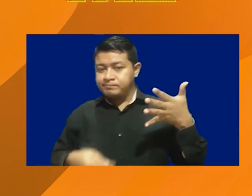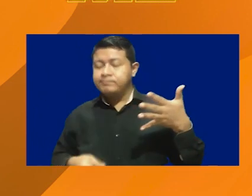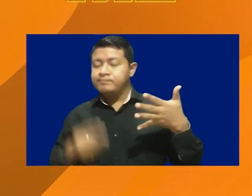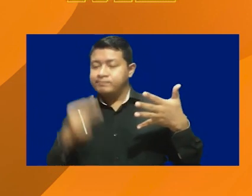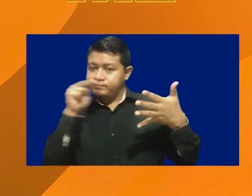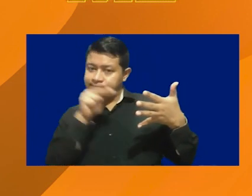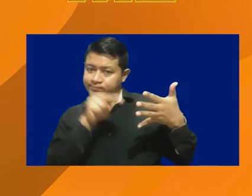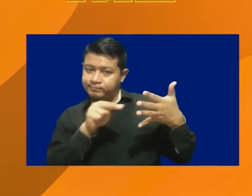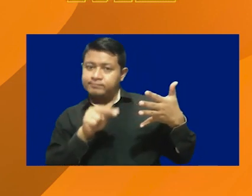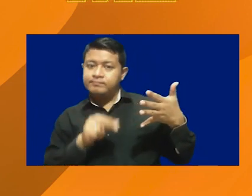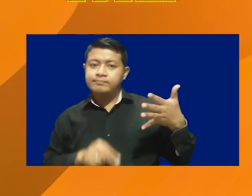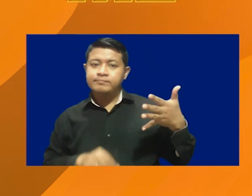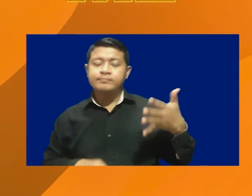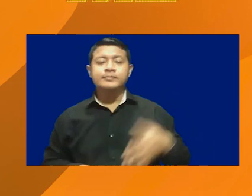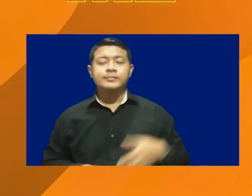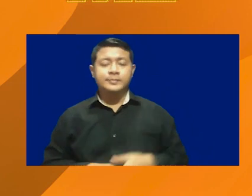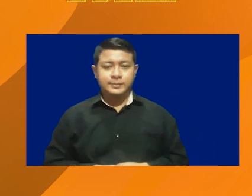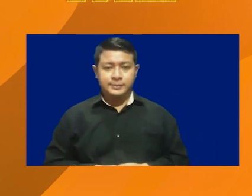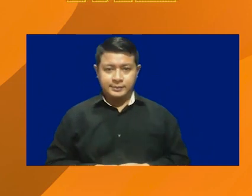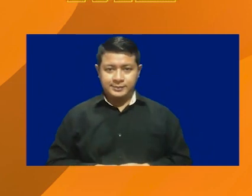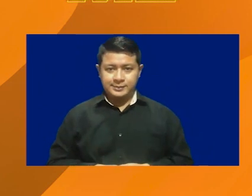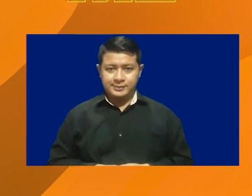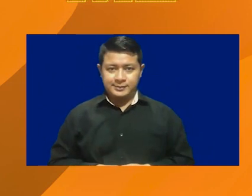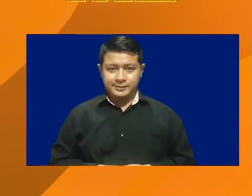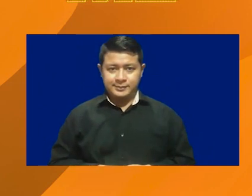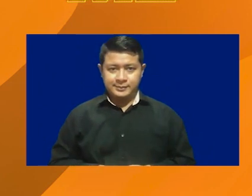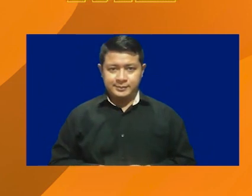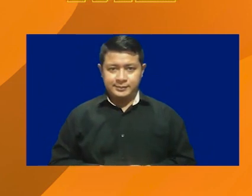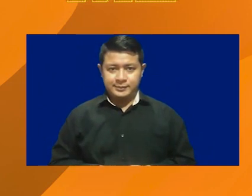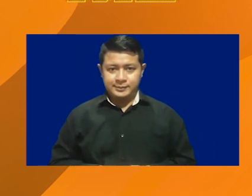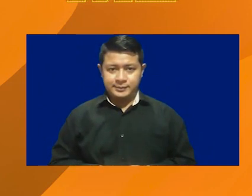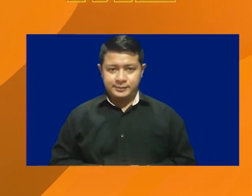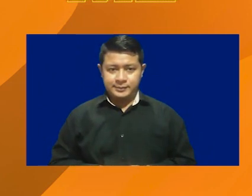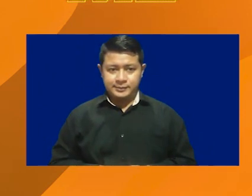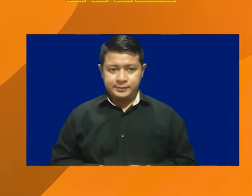lihat. Next.